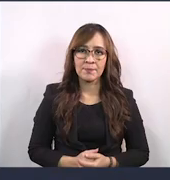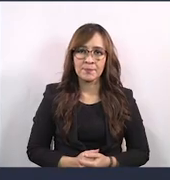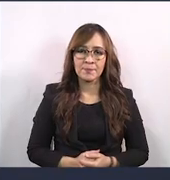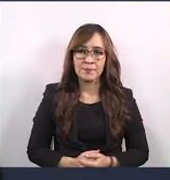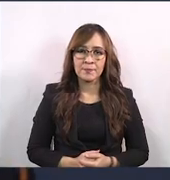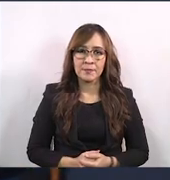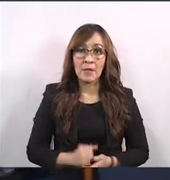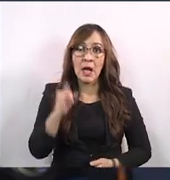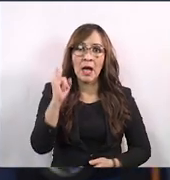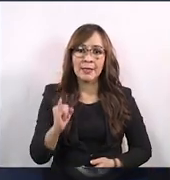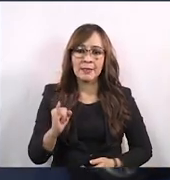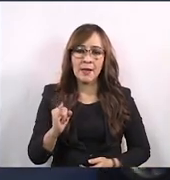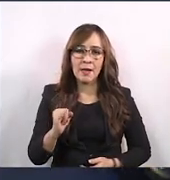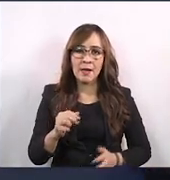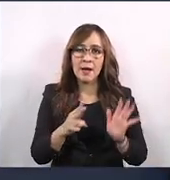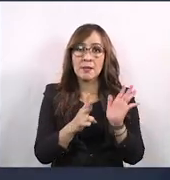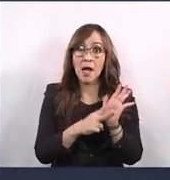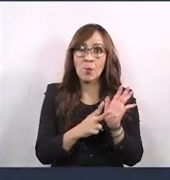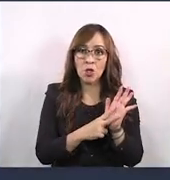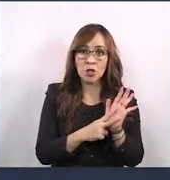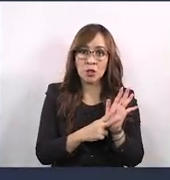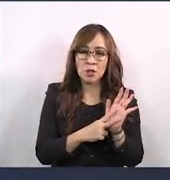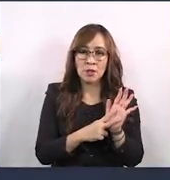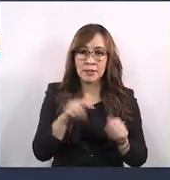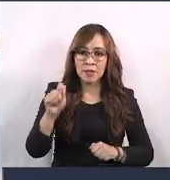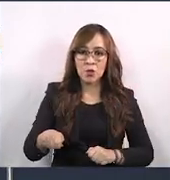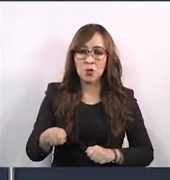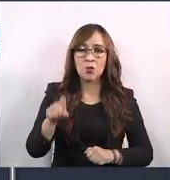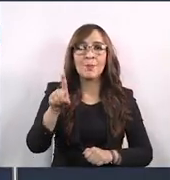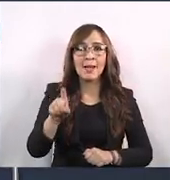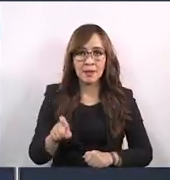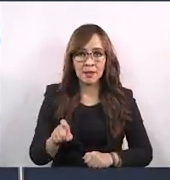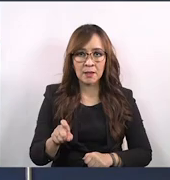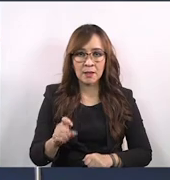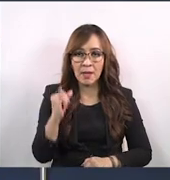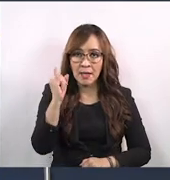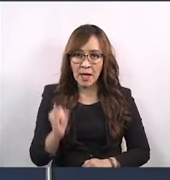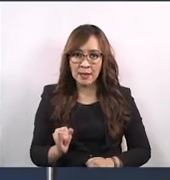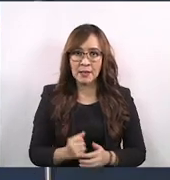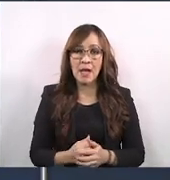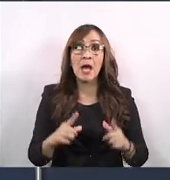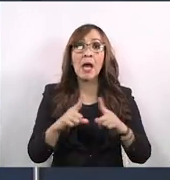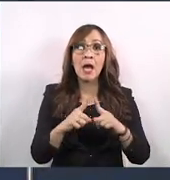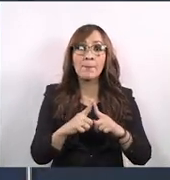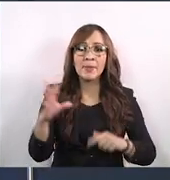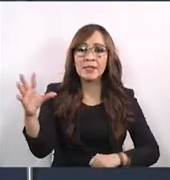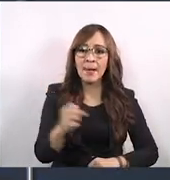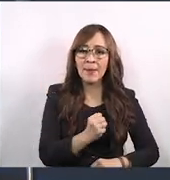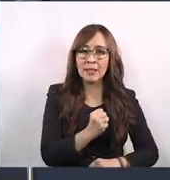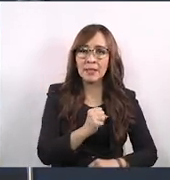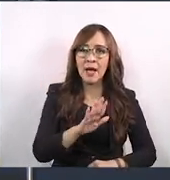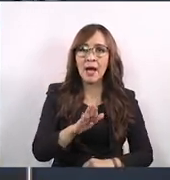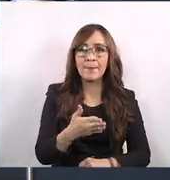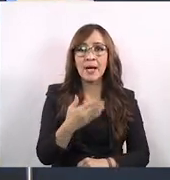nabot dihukum mati Hai dan akhirnya Ya Allah bisa mendapatkan apa yang dia